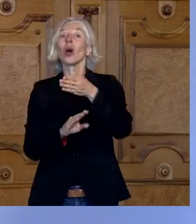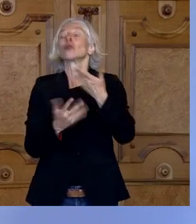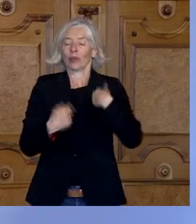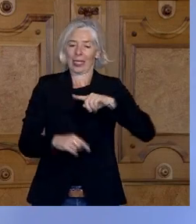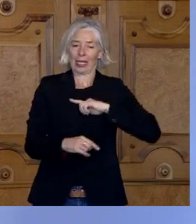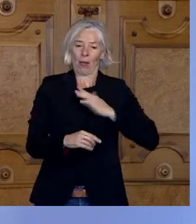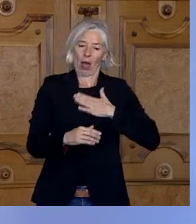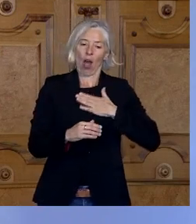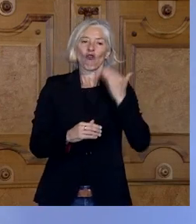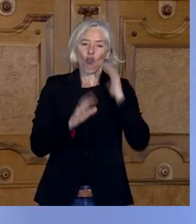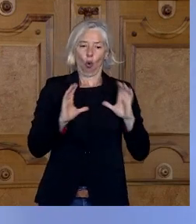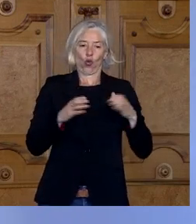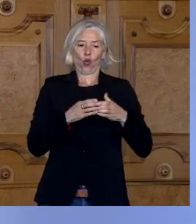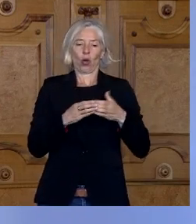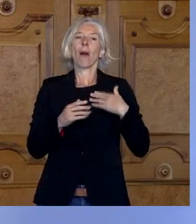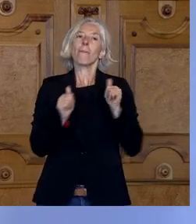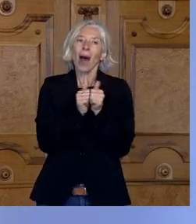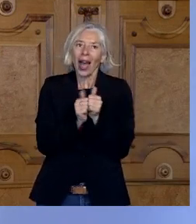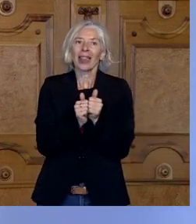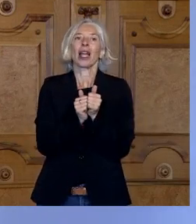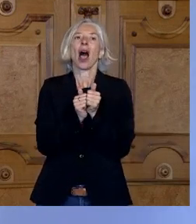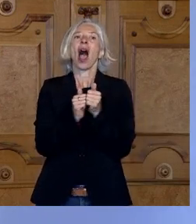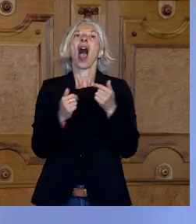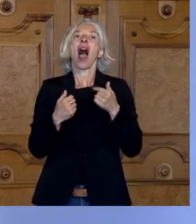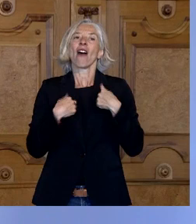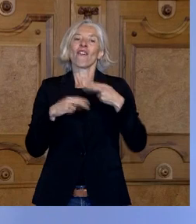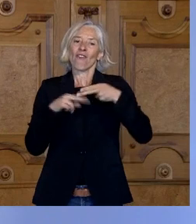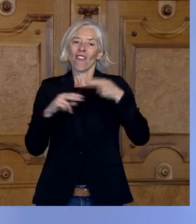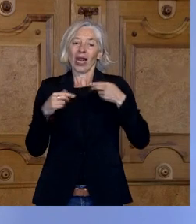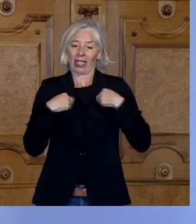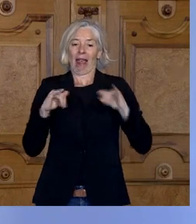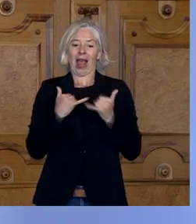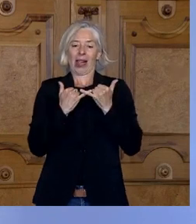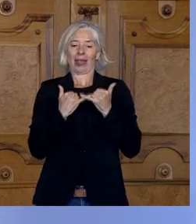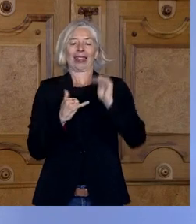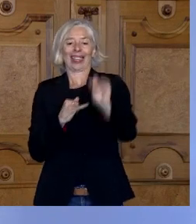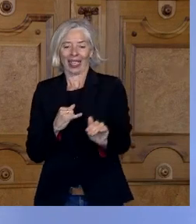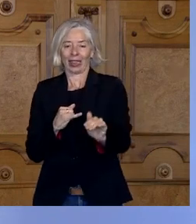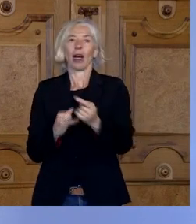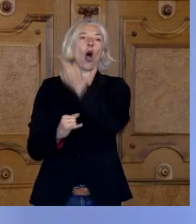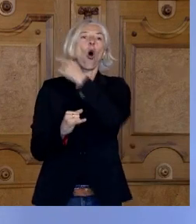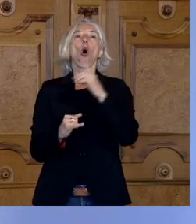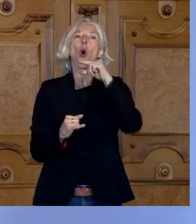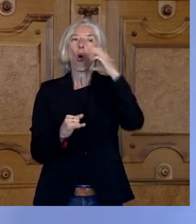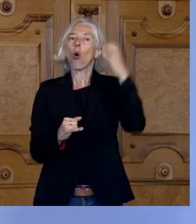Hausstands, Partner, Verwandte in gerader Linie, also Eltern, Kinder, Großeltern,